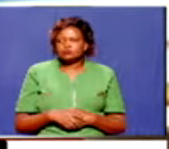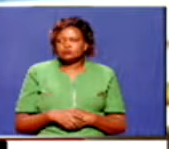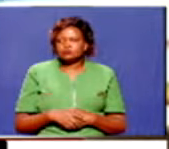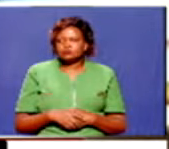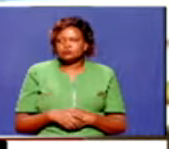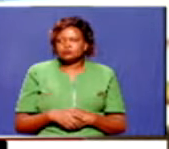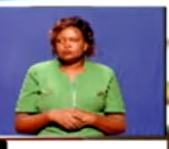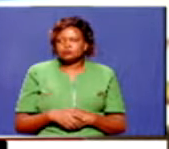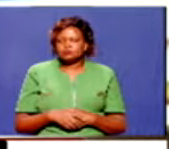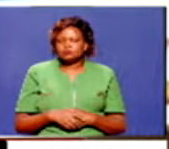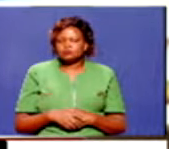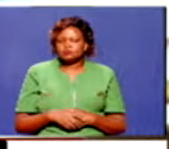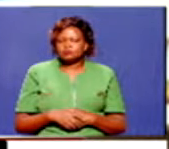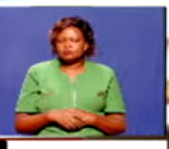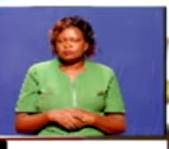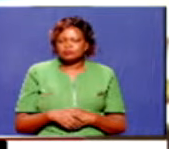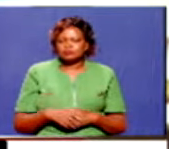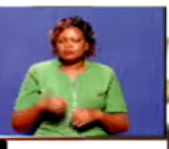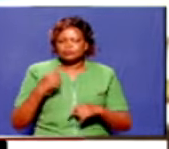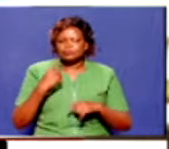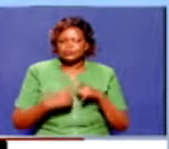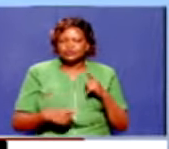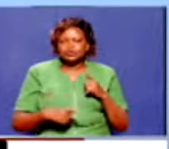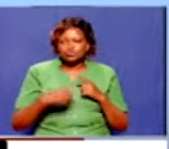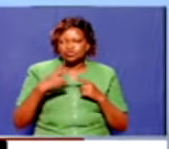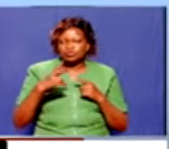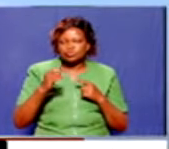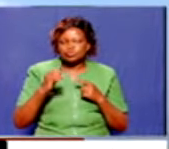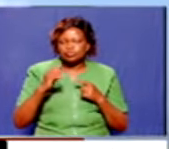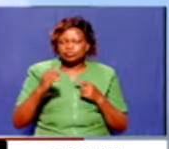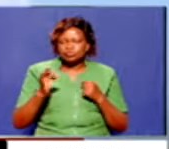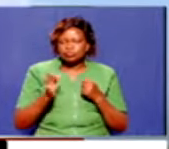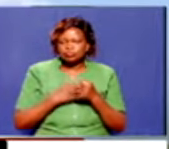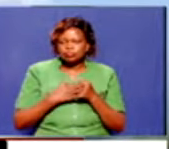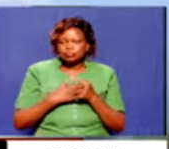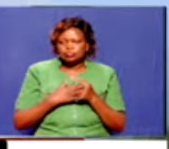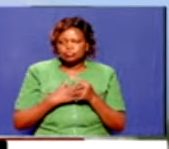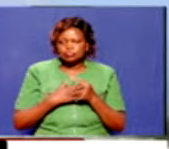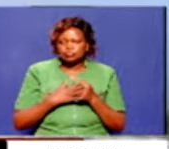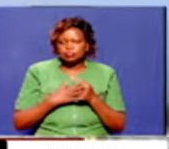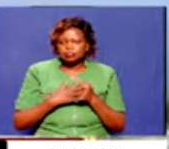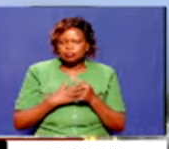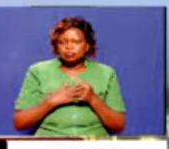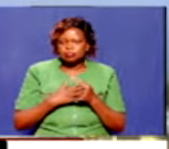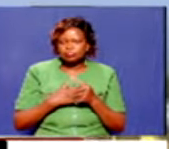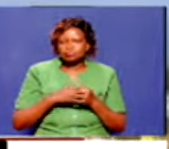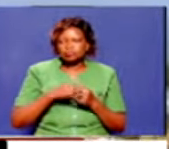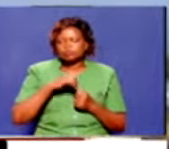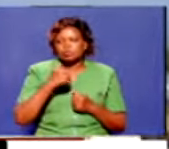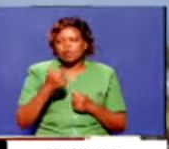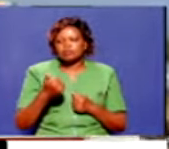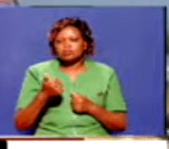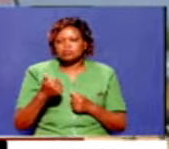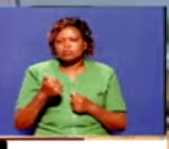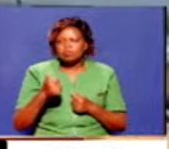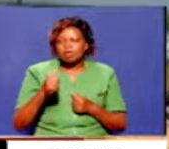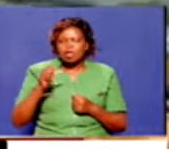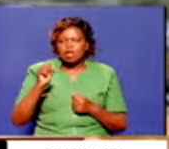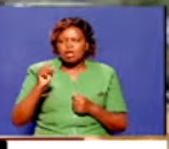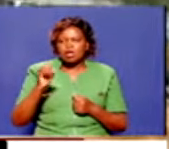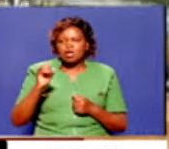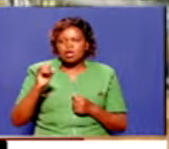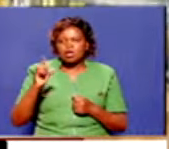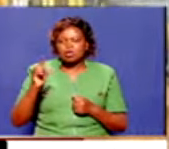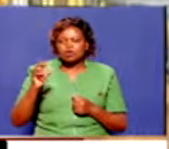Mnamo mwaka 2018, kampuni ya ustawishaji kawi ya miale ya jua ilipokea ruzuku ya